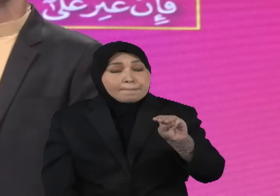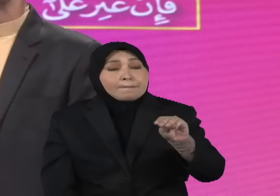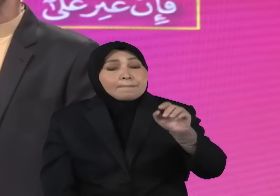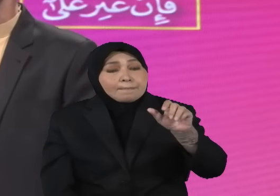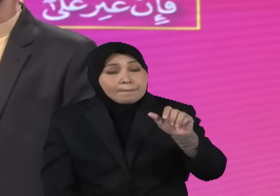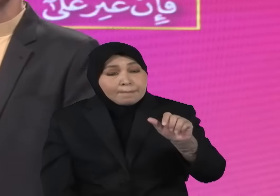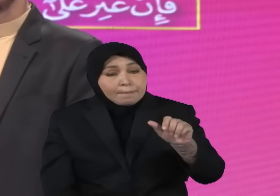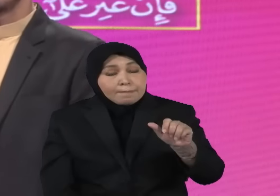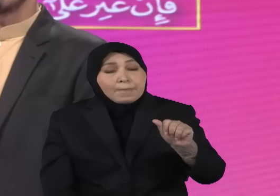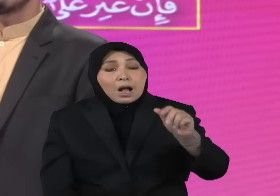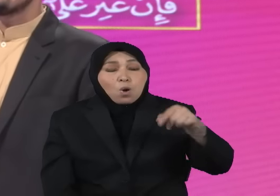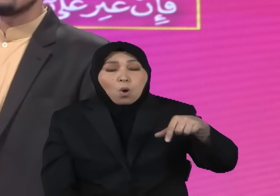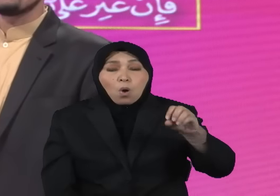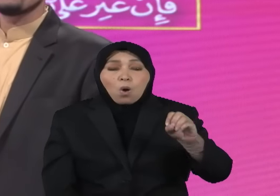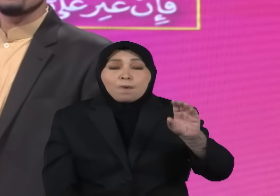مقامهما